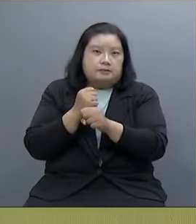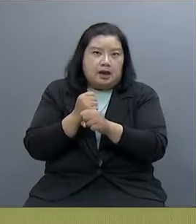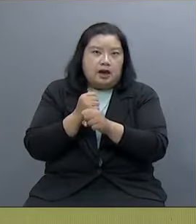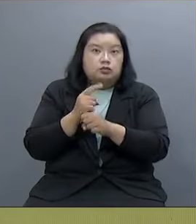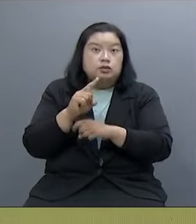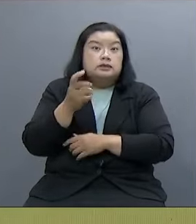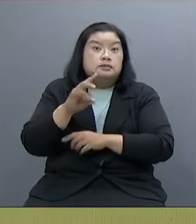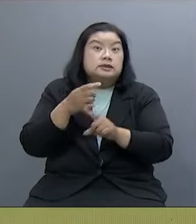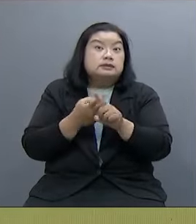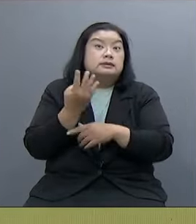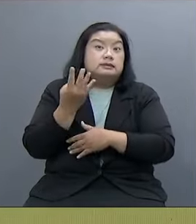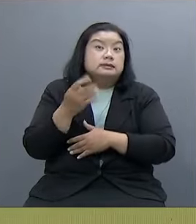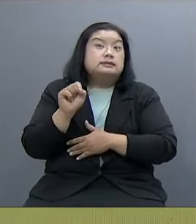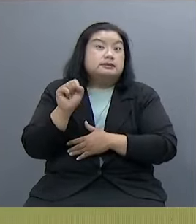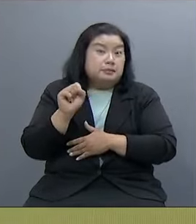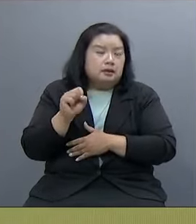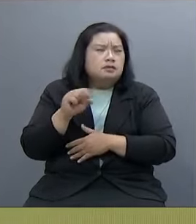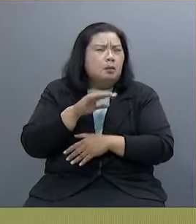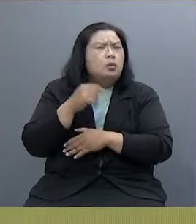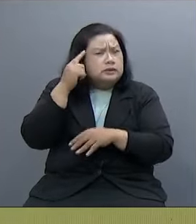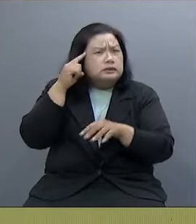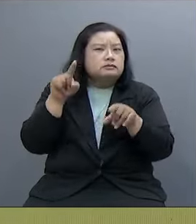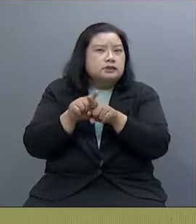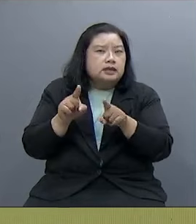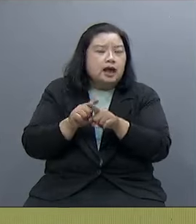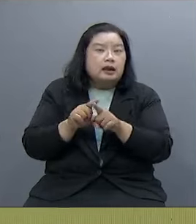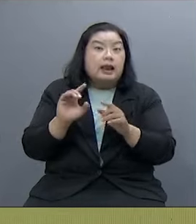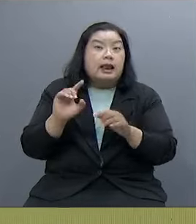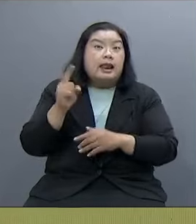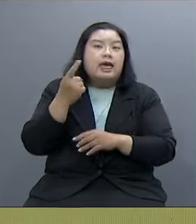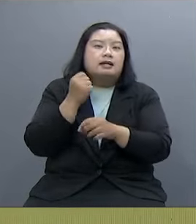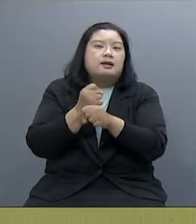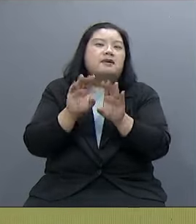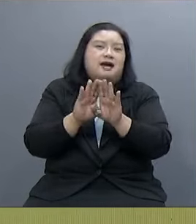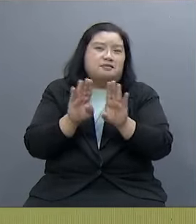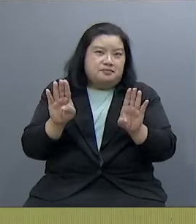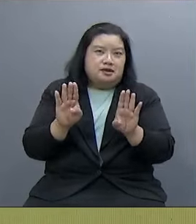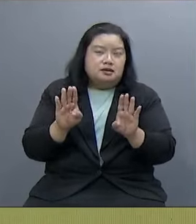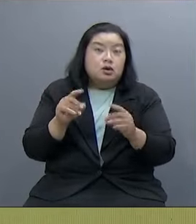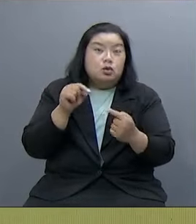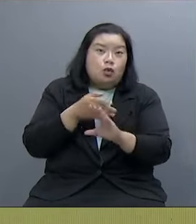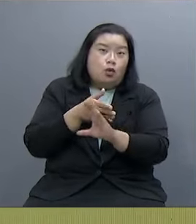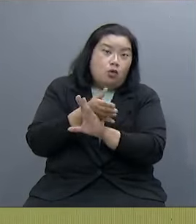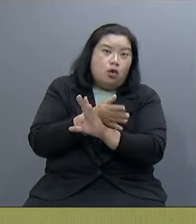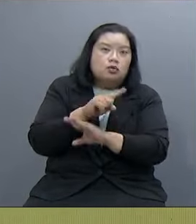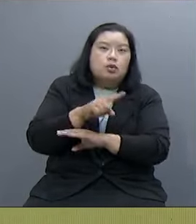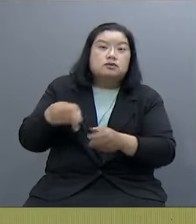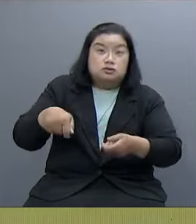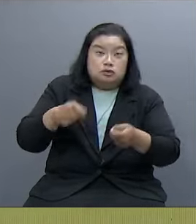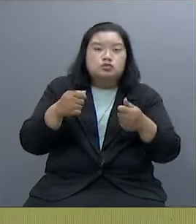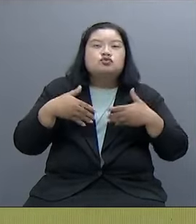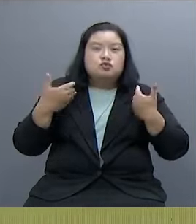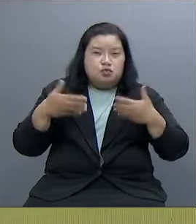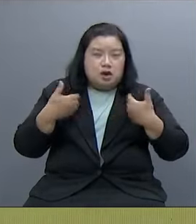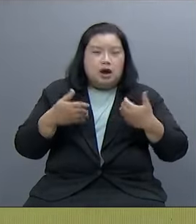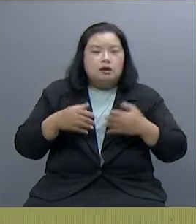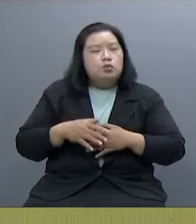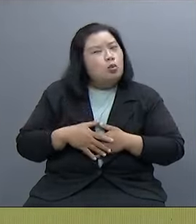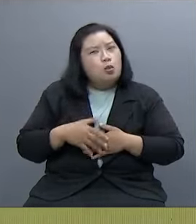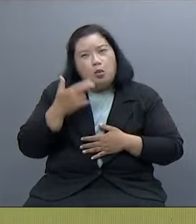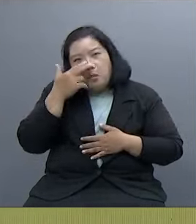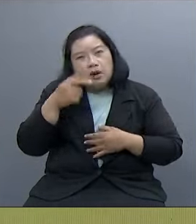นน่าจะเรียกว่าส่วนใหญ่เลยก็ว่าได้นะคะก็ความสนุกสนานของเทศกาลสงกรานต์หลายพื้นที่บางคนบอกโอ้โหเป็นอะไรที่สนุกมาก